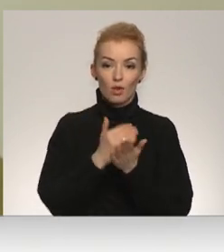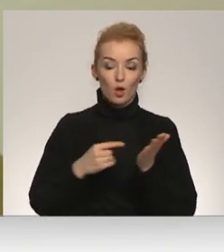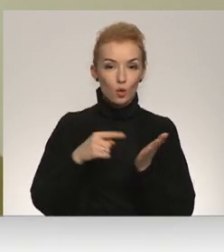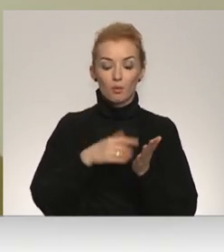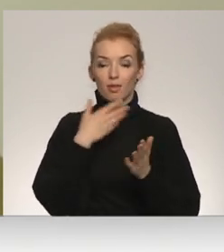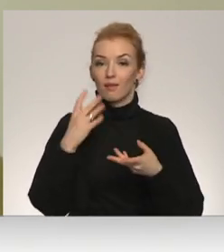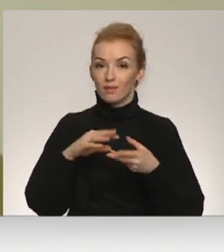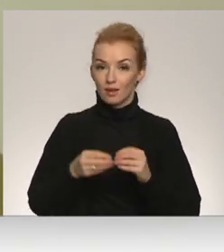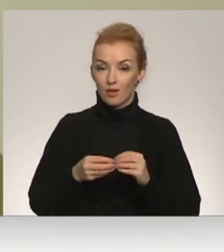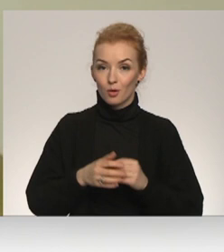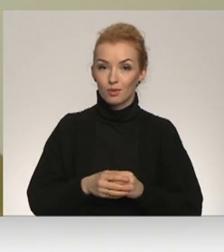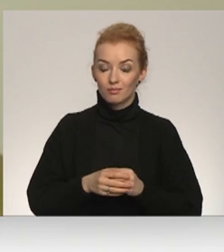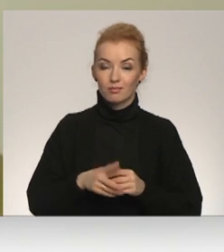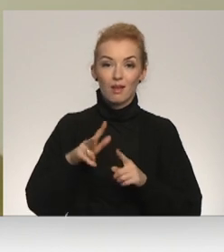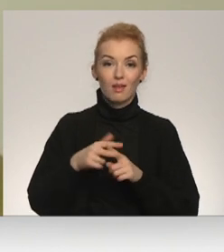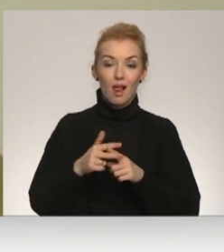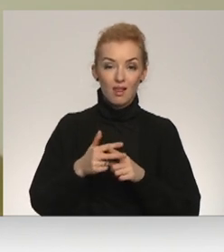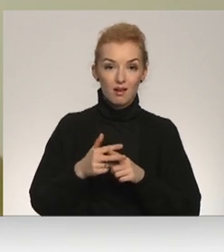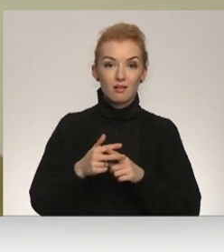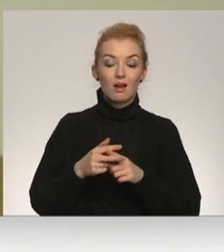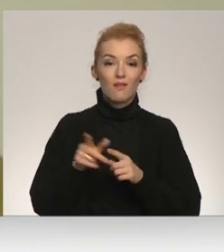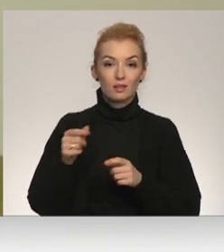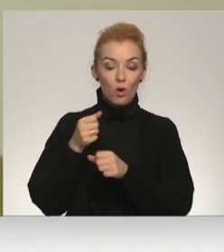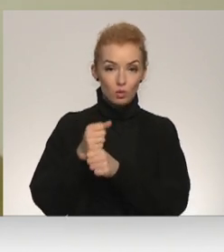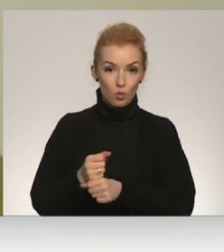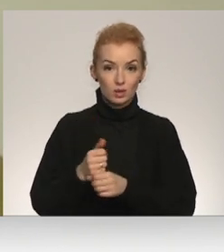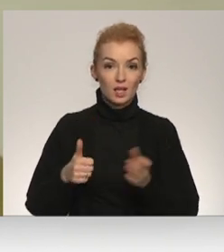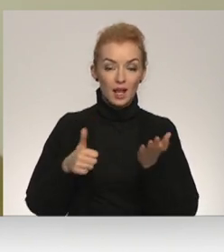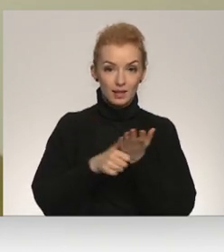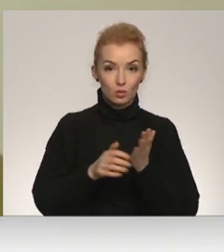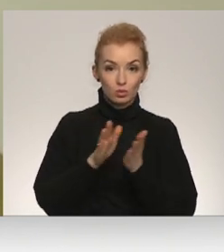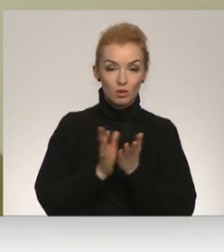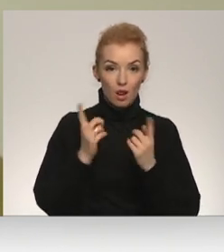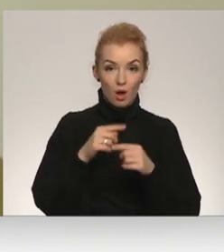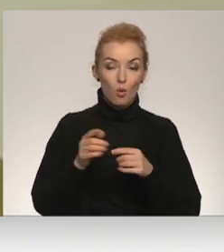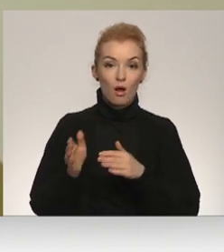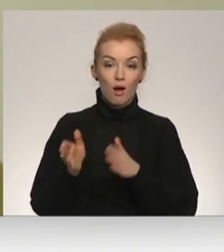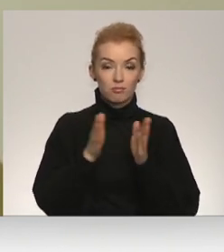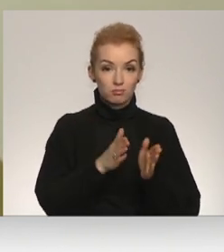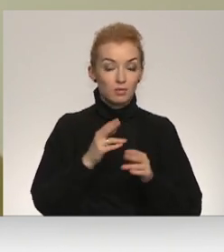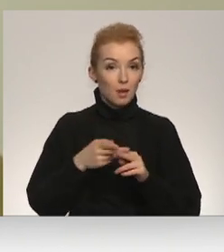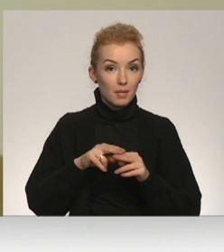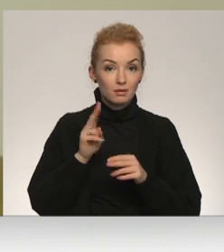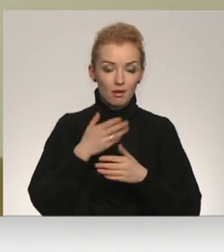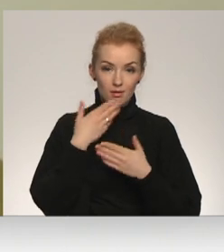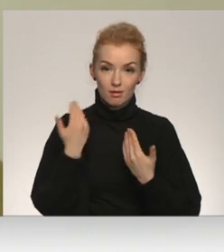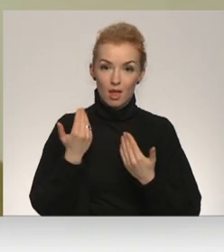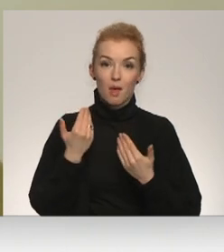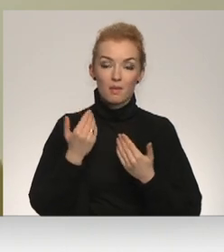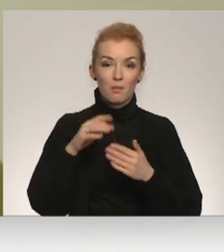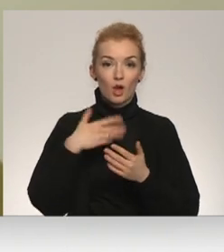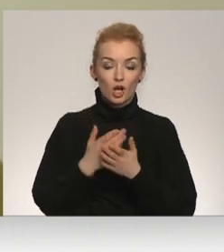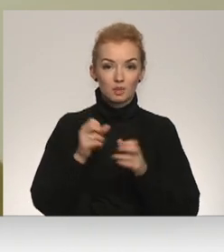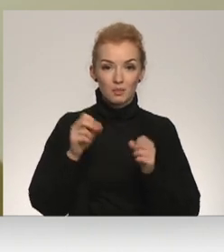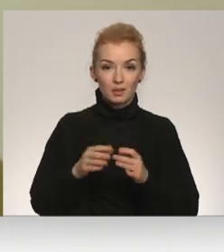ievērotas. Piemēram, Jelgavas gadījumā Jelgavas autostas registrācija uz laiku tika atlikta, jo nebija bārtinamā galdiņa. Un